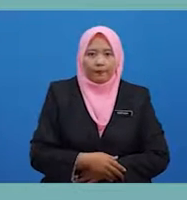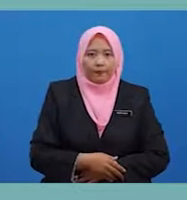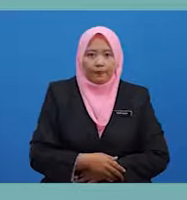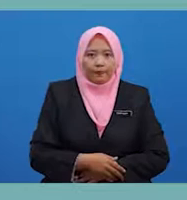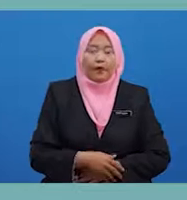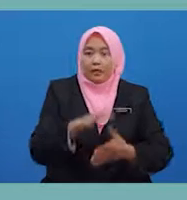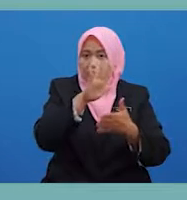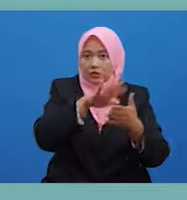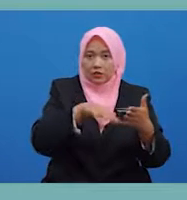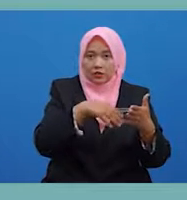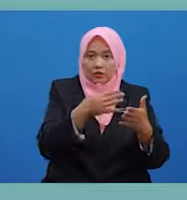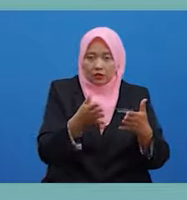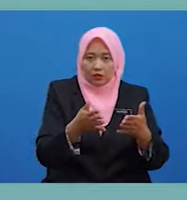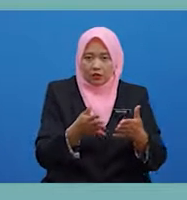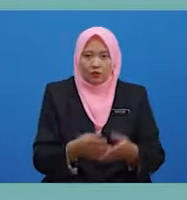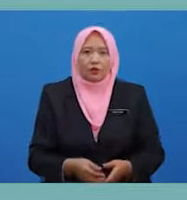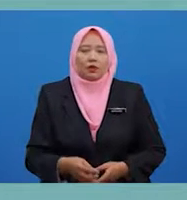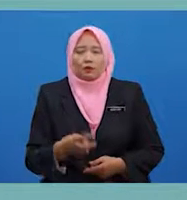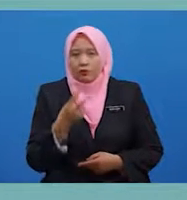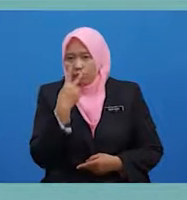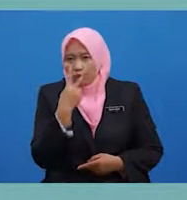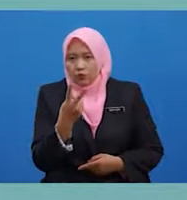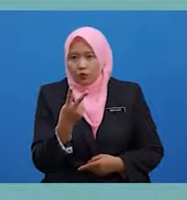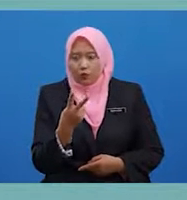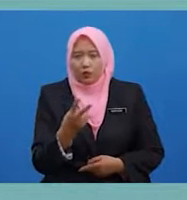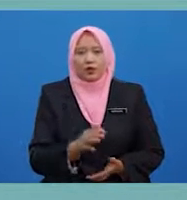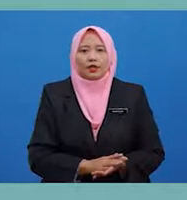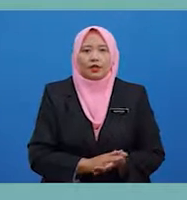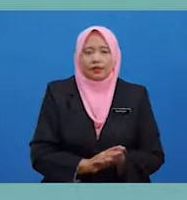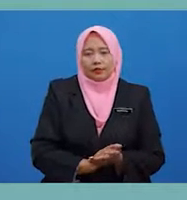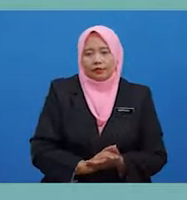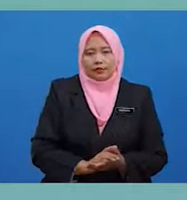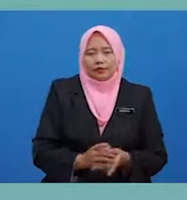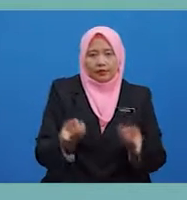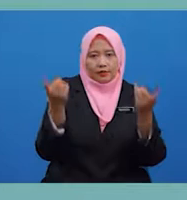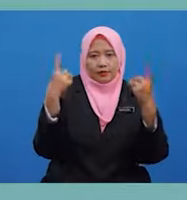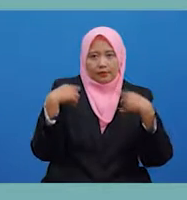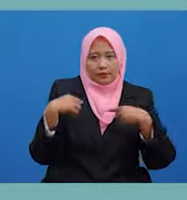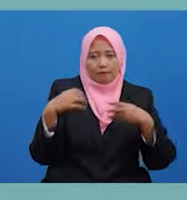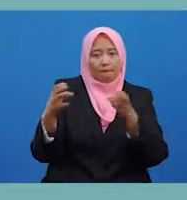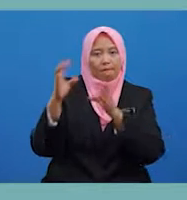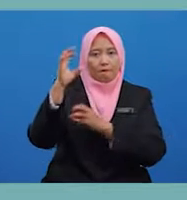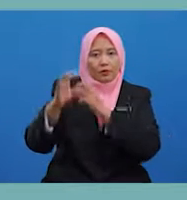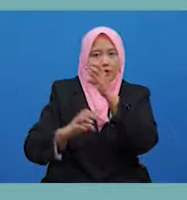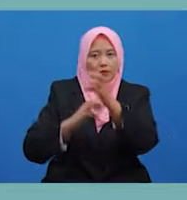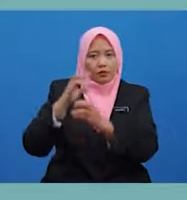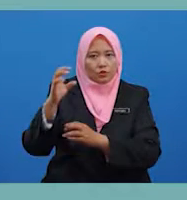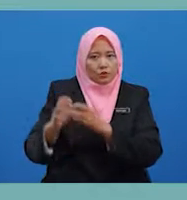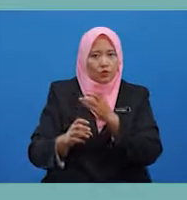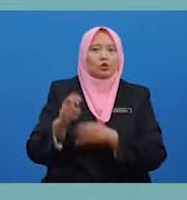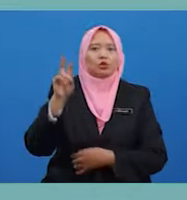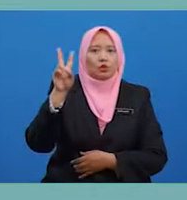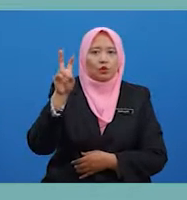Jadual menunjukkan kedatangan pelancong dari negara-negara Eropah terpilih ke negara ini bagi tahun